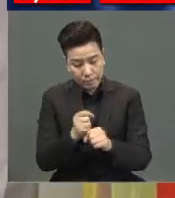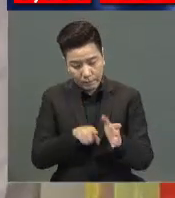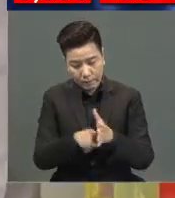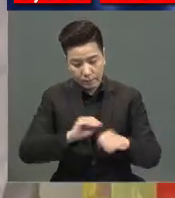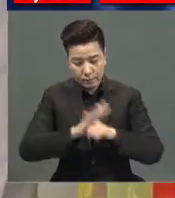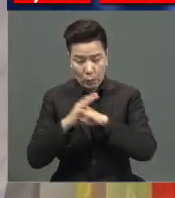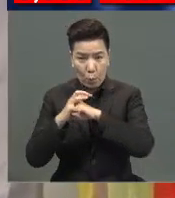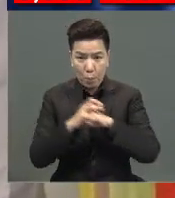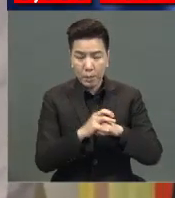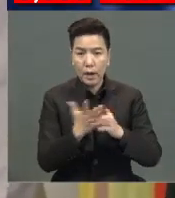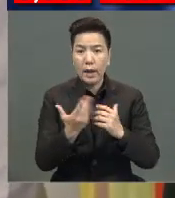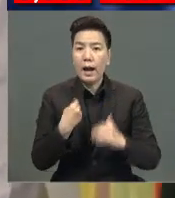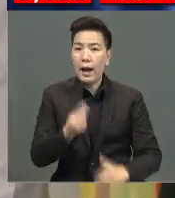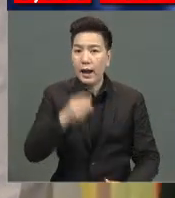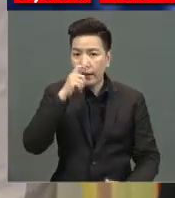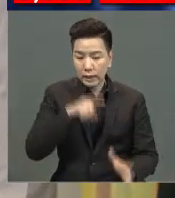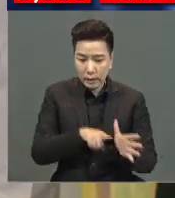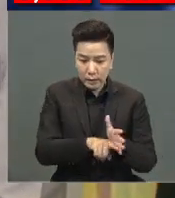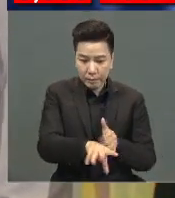และนอกจากนี้ก็ยังแสดงความเสียใจต่อเหตุการณ์อุทกภัยในจีนนะคะซึ่งนายกรัฐมนตรีแสดงความเชื่อมั่นว่ารัฐบาลจีนจะสามารถรับมือกับสถานการณ์ดังกล่าวได้อย่างมีประสิทธิภาพด้านอุปทูตรักษาราชการแทนเอกอัครราชทูตจีนประจำประเทศไทยกล่าวชื่นชมการดำเนินมาตรการของไทยในการควบคุมการแพร่ระบาดของโควิช19